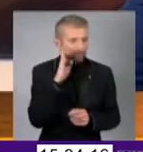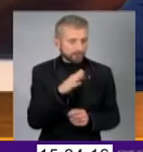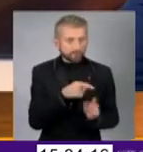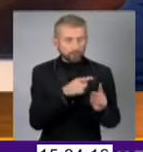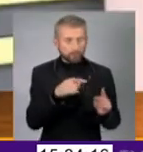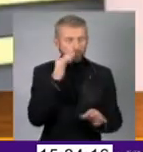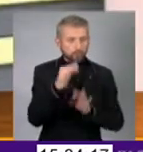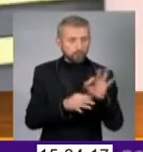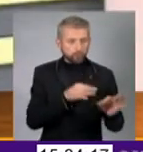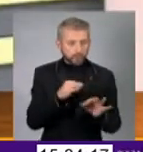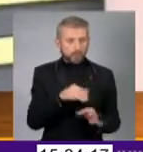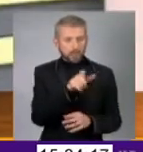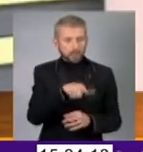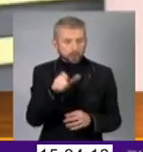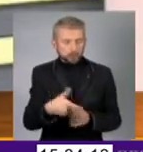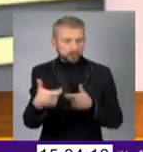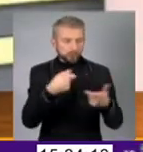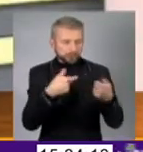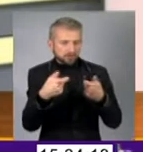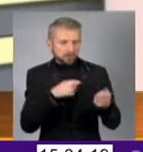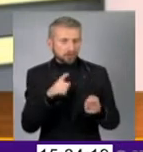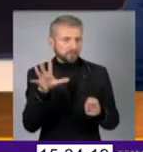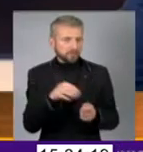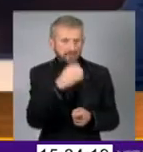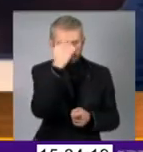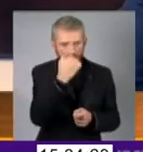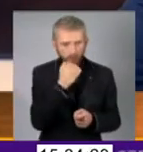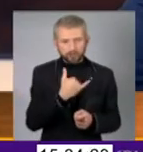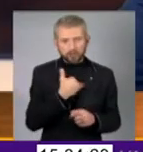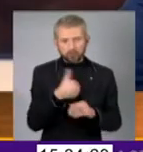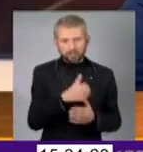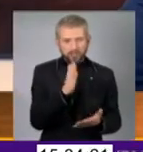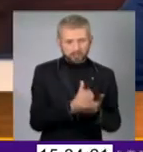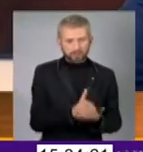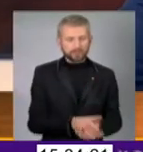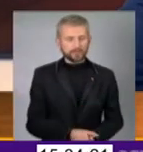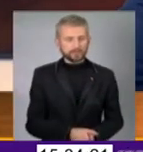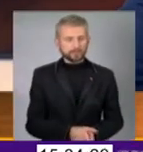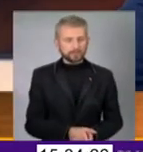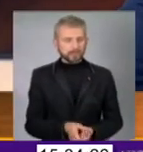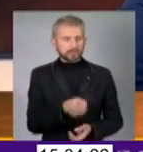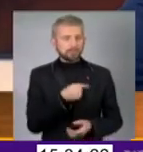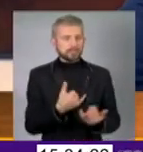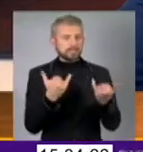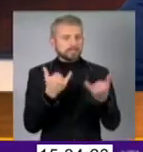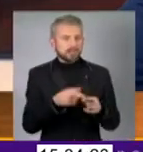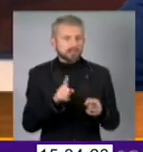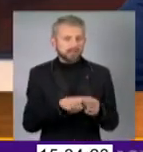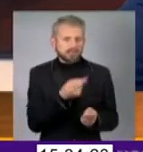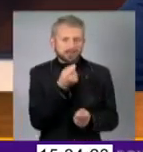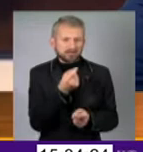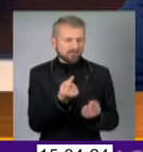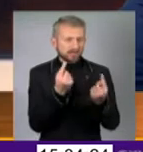доби мені мешканці вже прислали смс, що все, дякую, в нас вже є послуга. Ми зараз, це невеликі